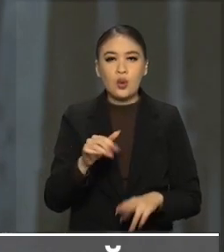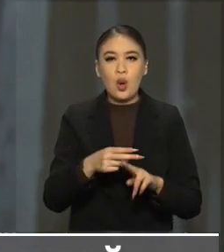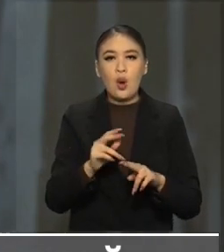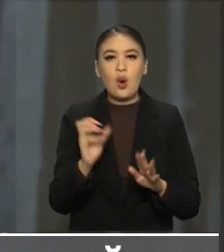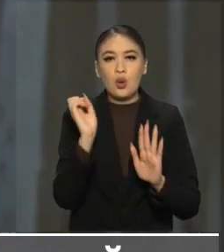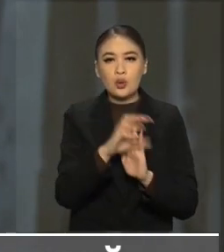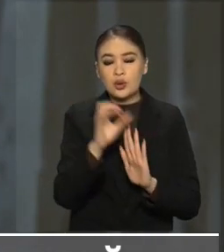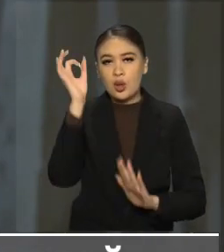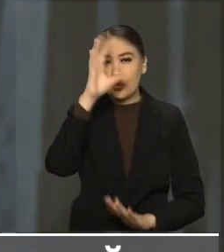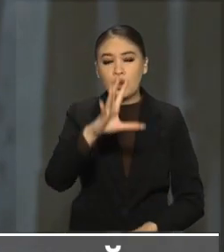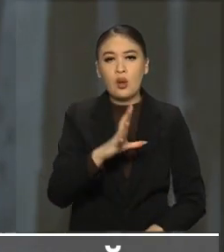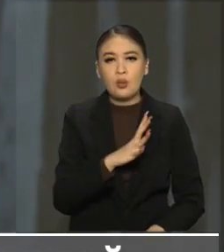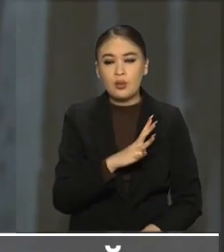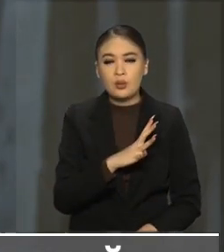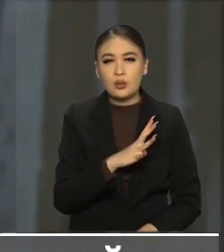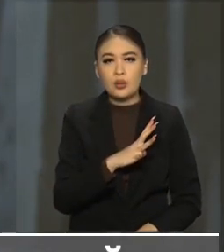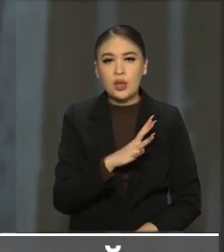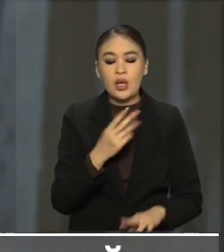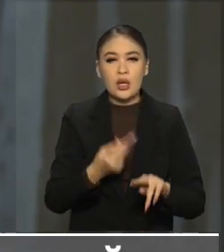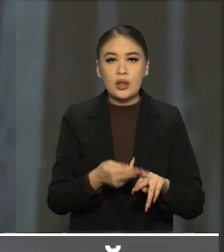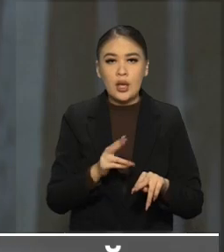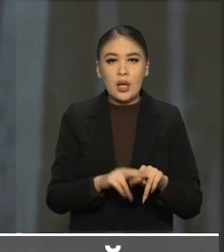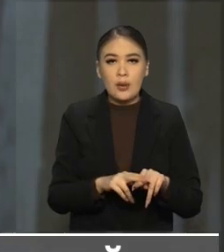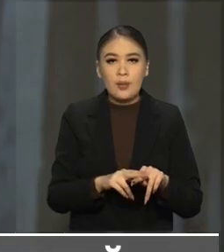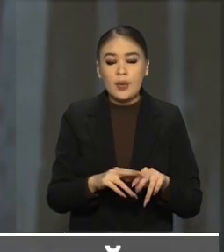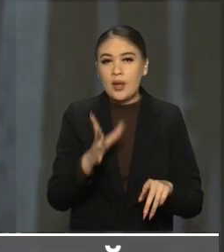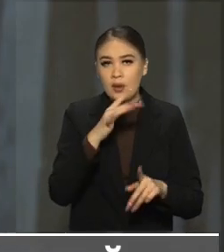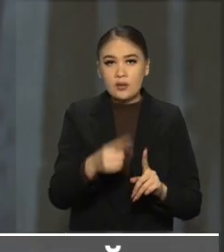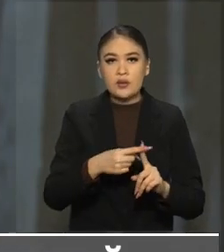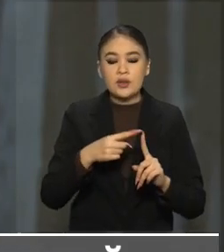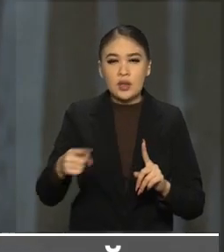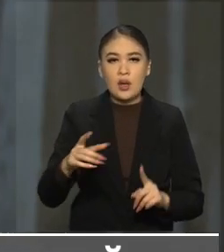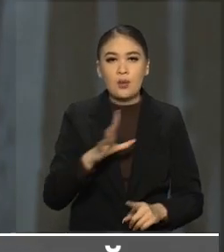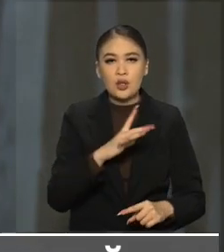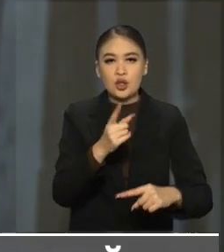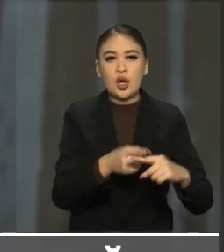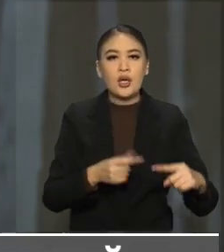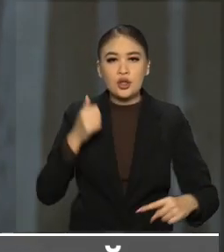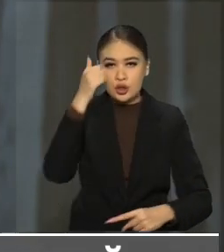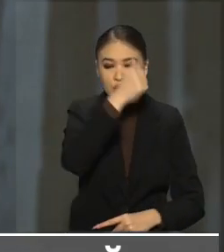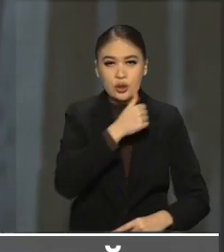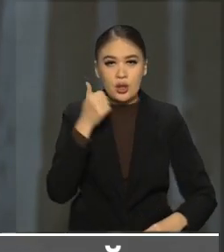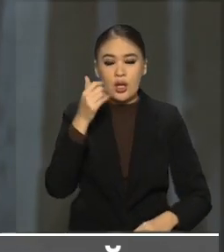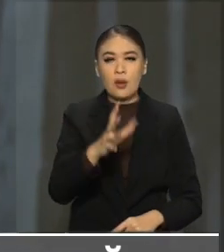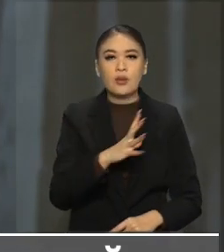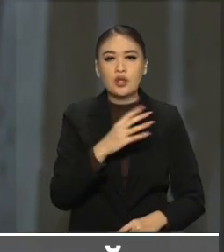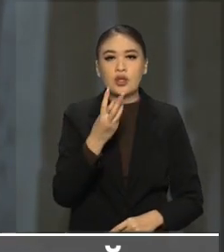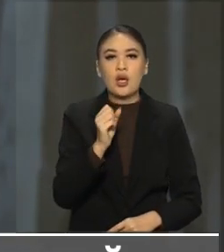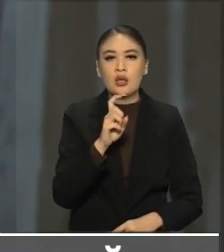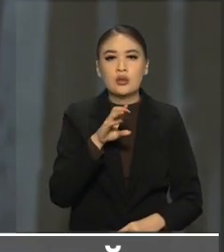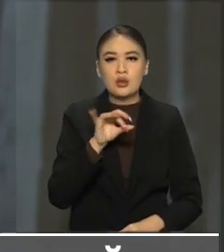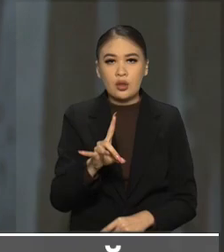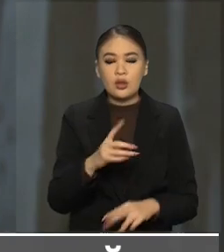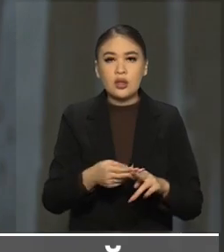қорының құрылтайшысы, яғни Black Snow қоры осы уақытқа дейін, нақтырақ айтсақ, жарты жыл көлемінде шахтерлердің